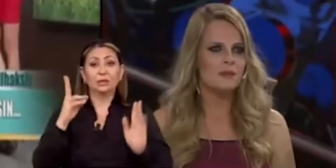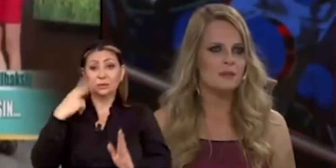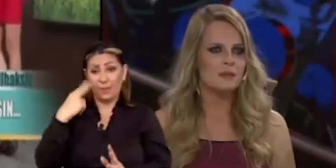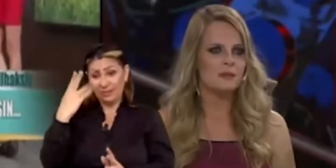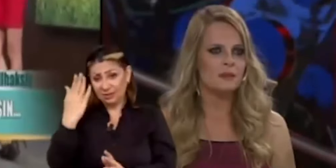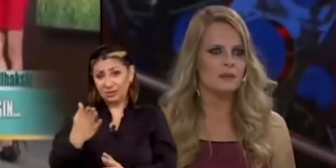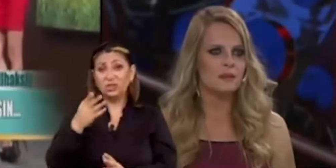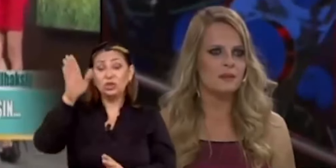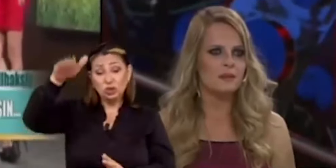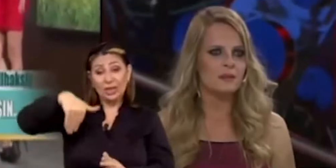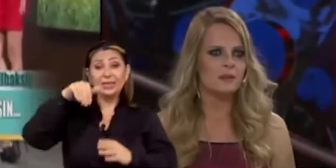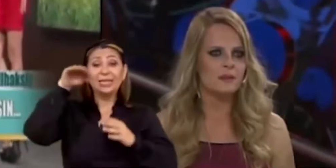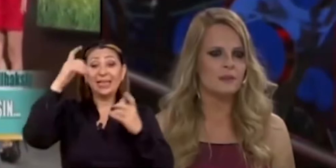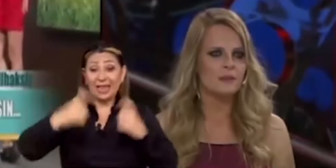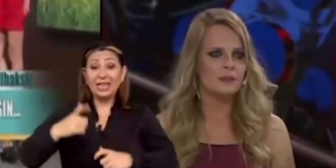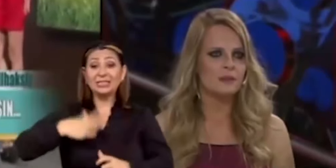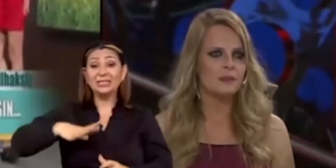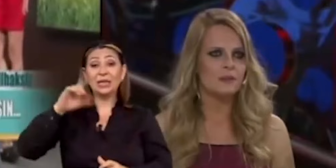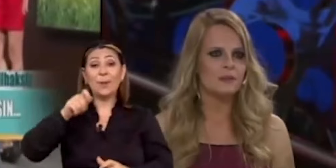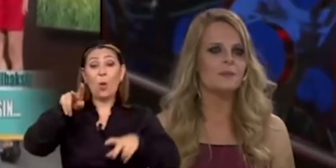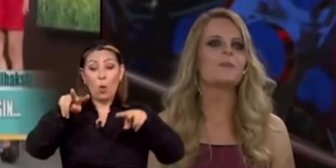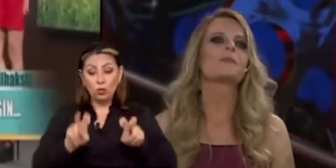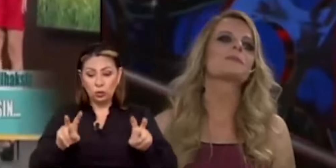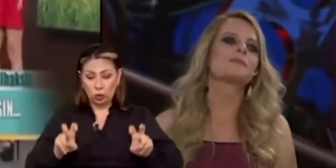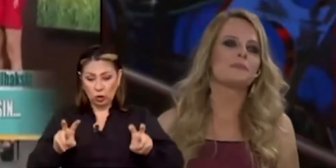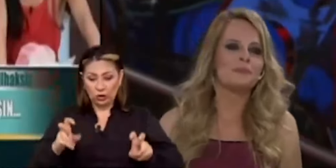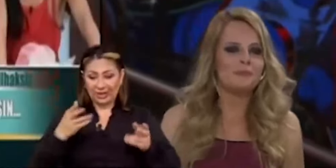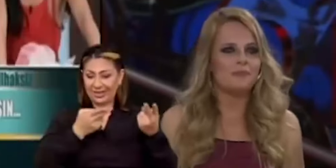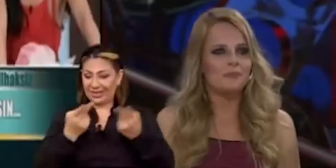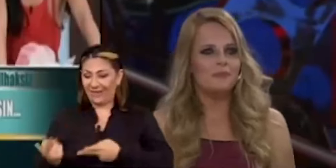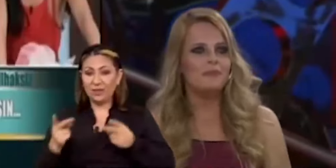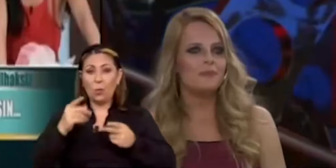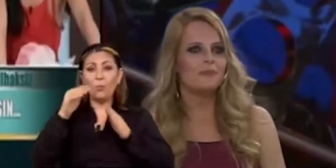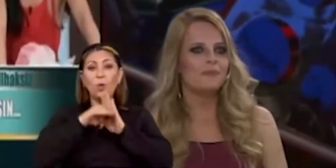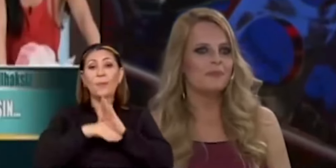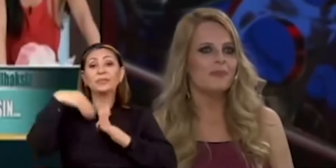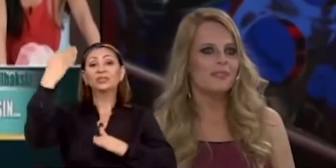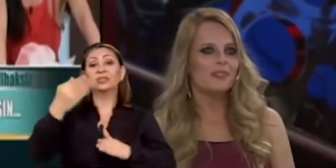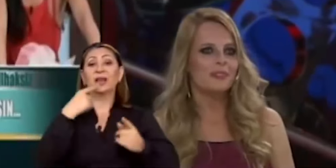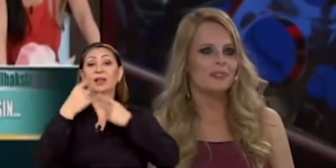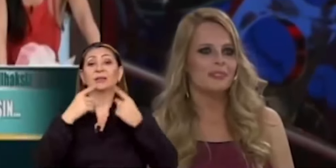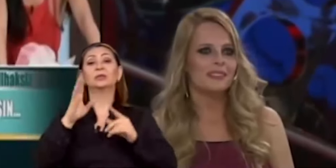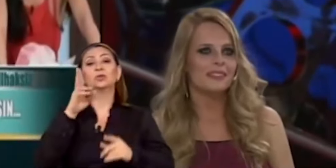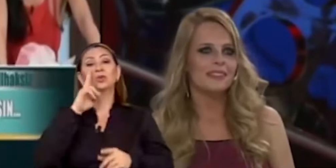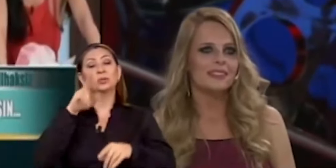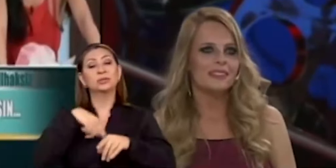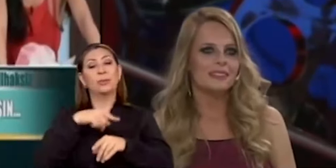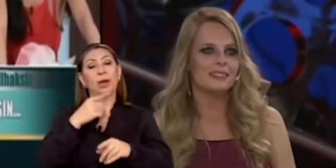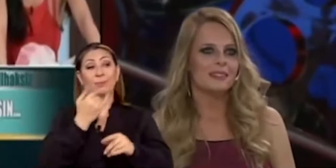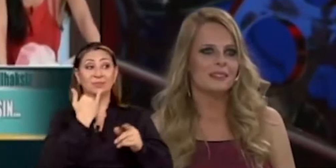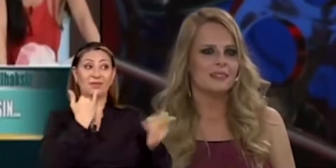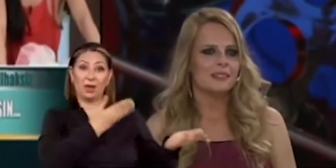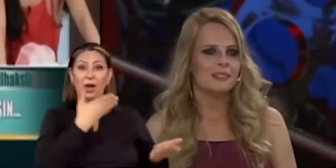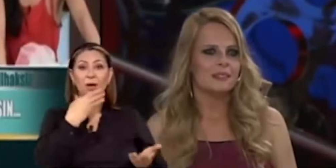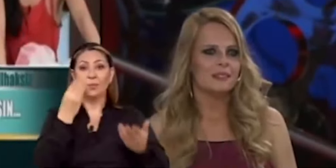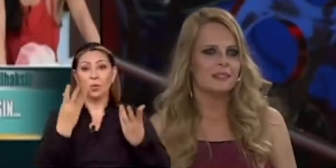Terbiyesizlik. Çağrıldığın yerde istediğini yapabilirsin. Sen oturduğun koltukta davetlisin. Programın dışına kaçtığımız kendi... için de son derece ayıp oluyor